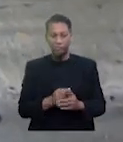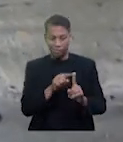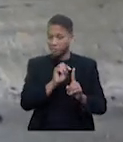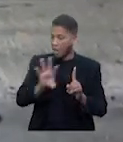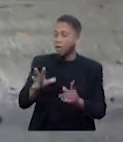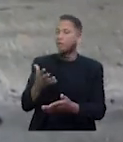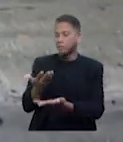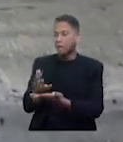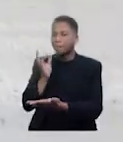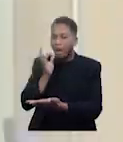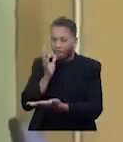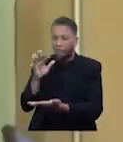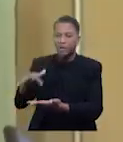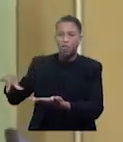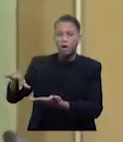korban.